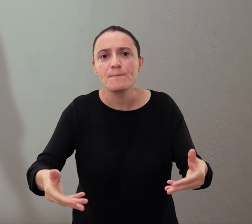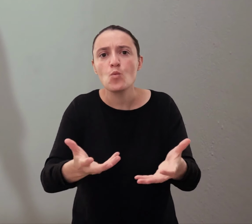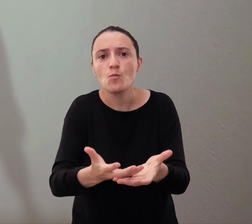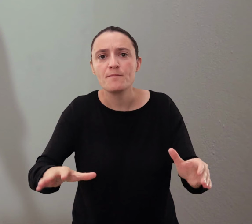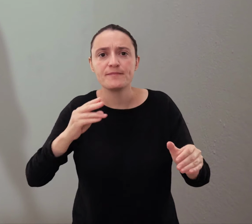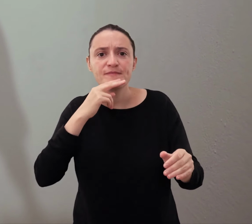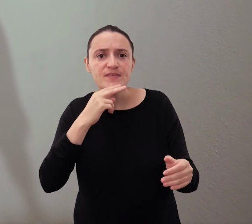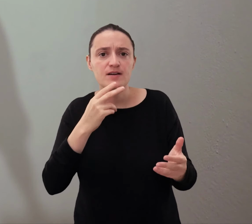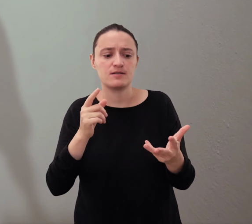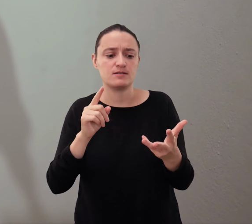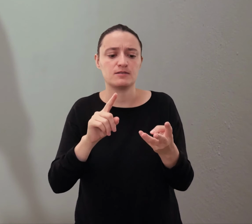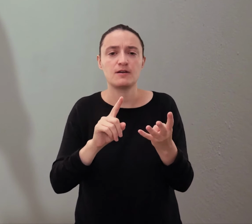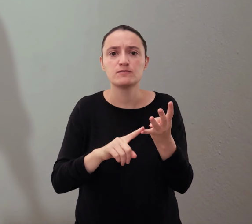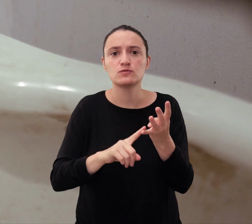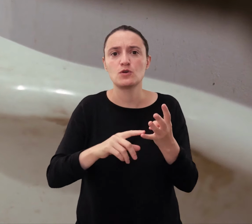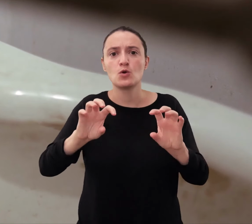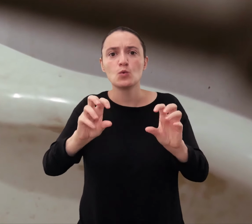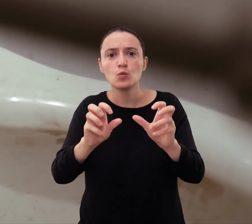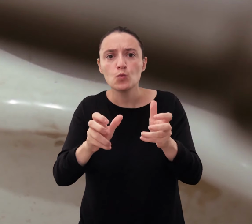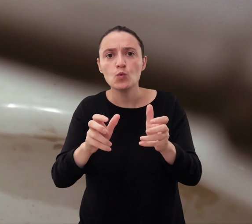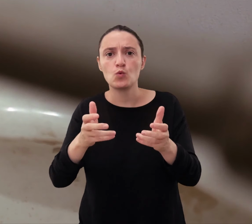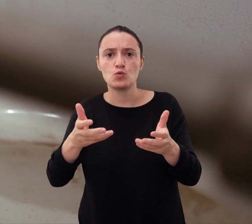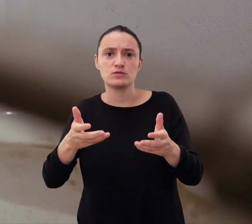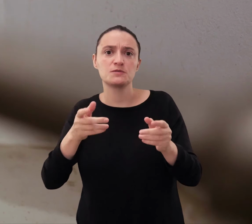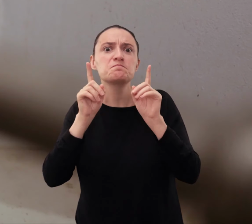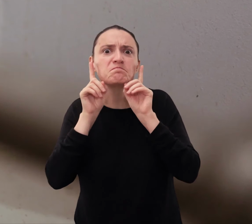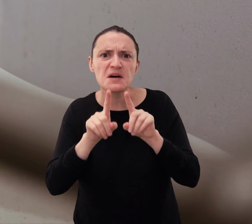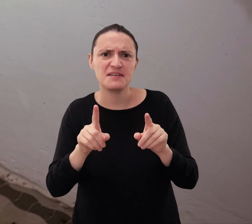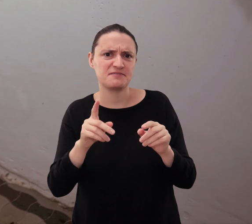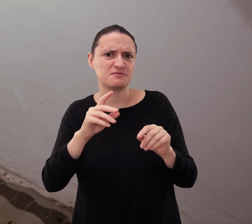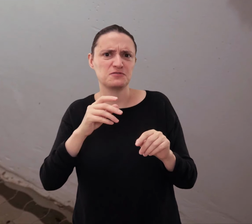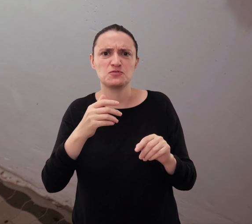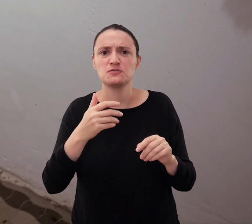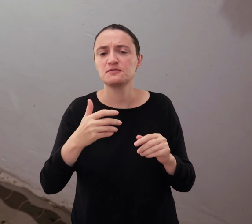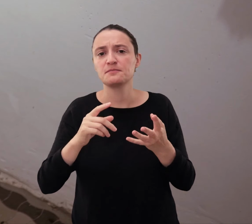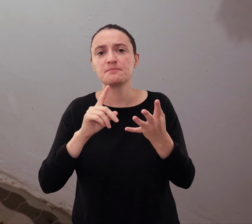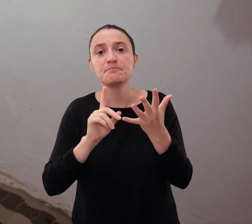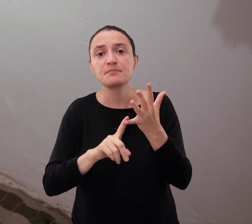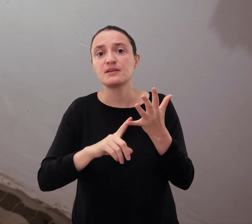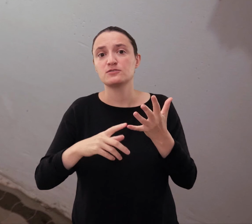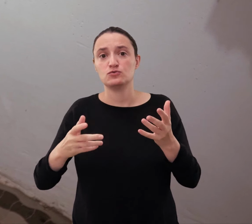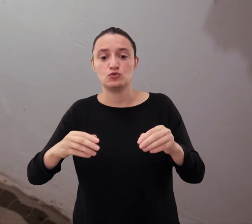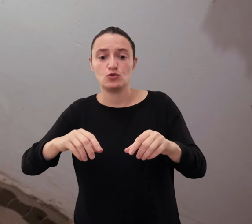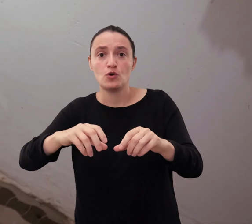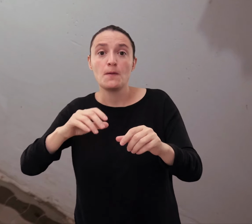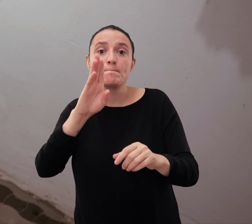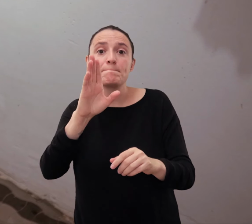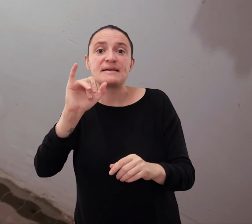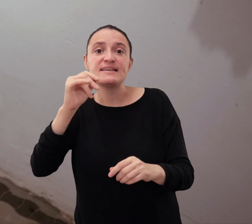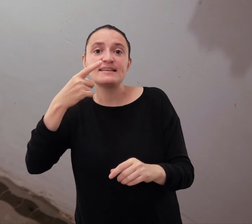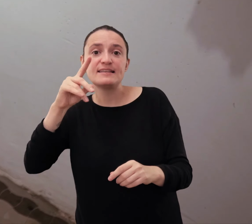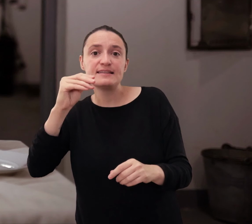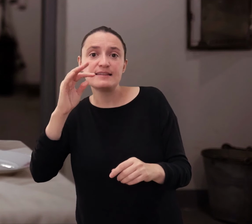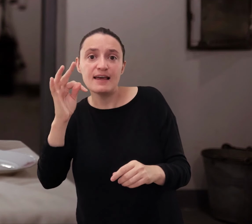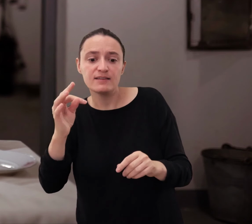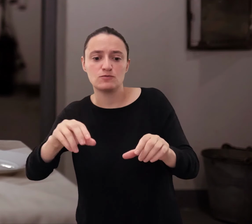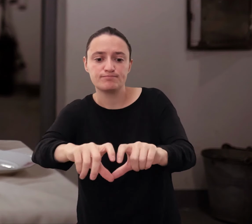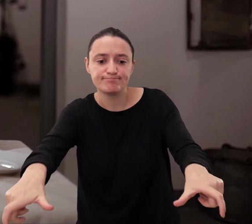WC-tu, bateria, nawet bidet. To jest wszystko przedwojenne, każdy detal, nawet na